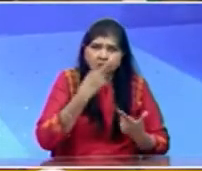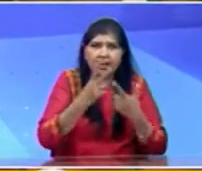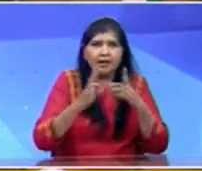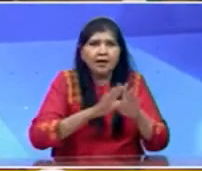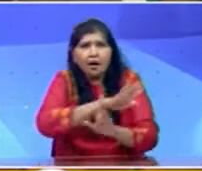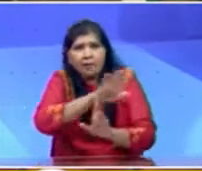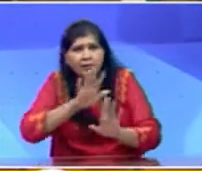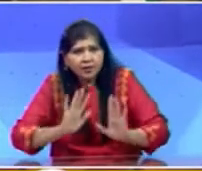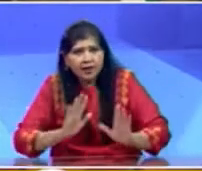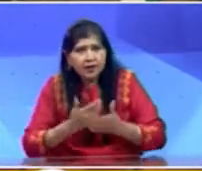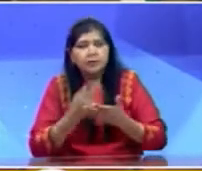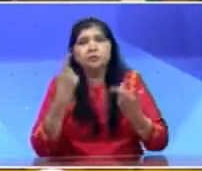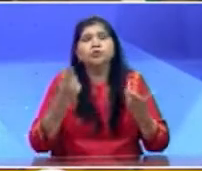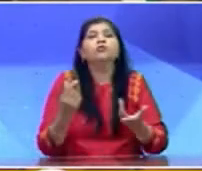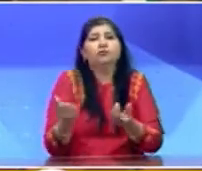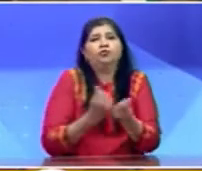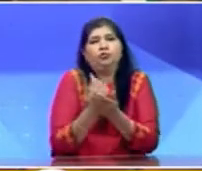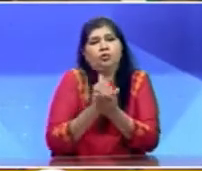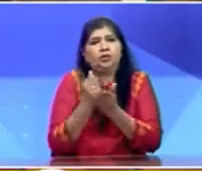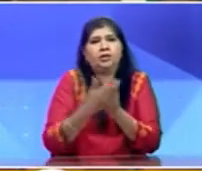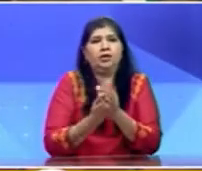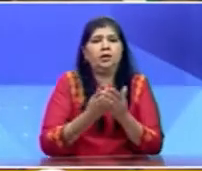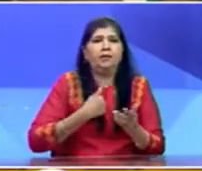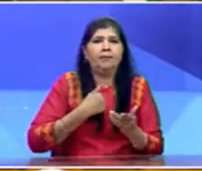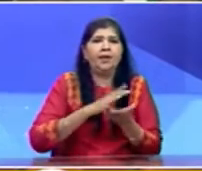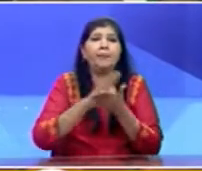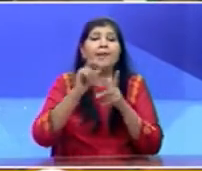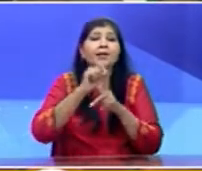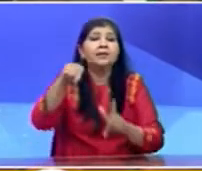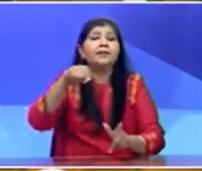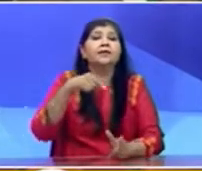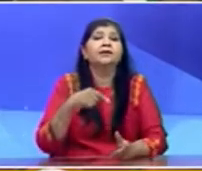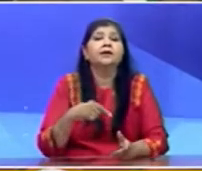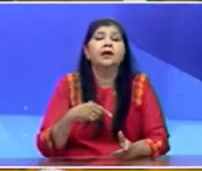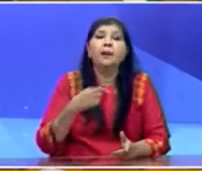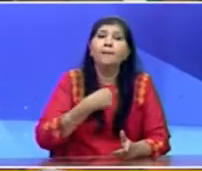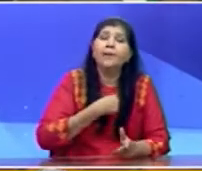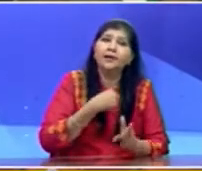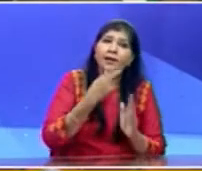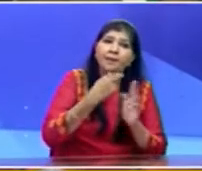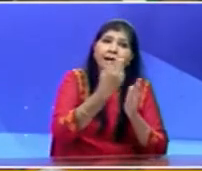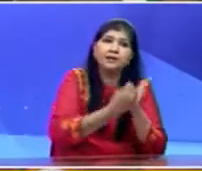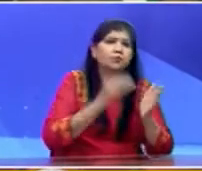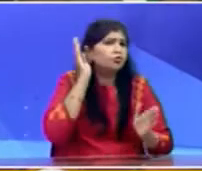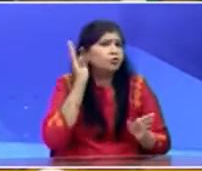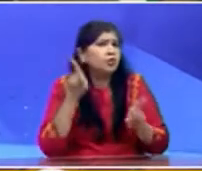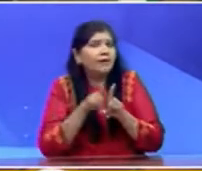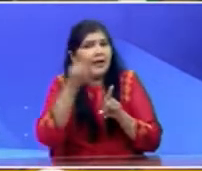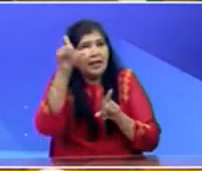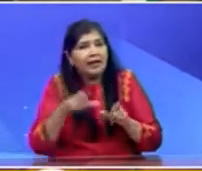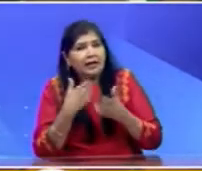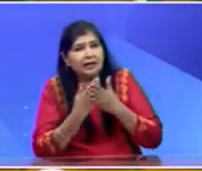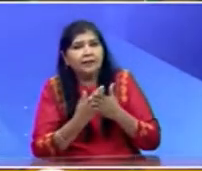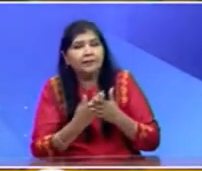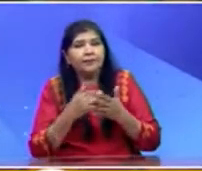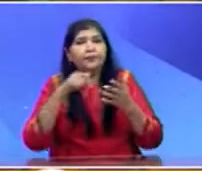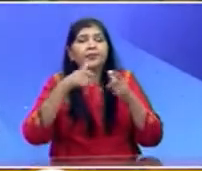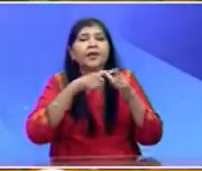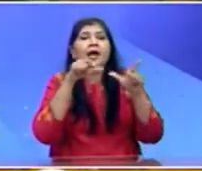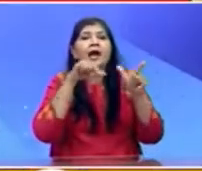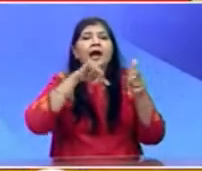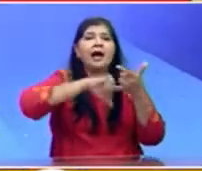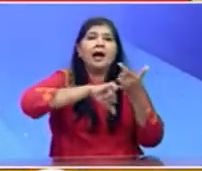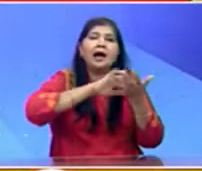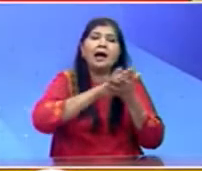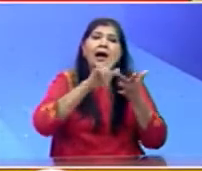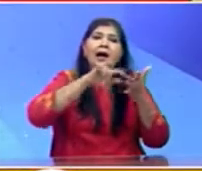देशवासियों, मुझे हिमाचल प्रदेश से मन की बात के एक श्रोता श्रीमान आशीष बहल जी